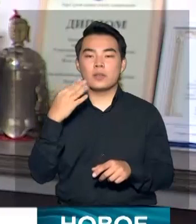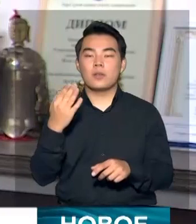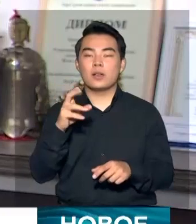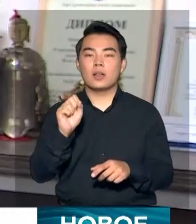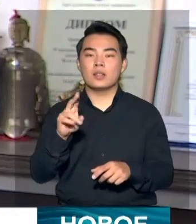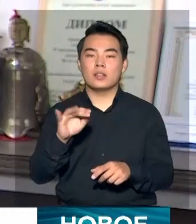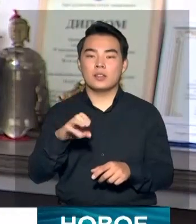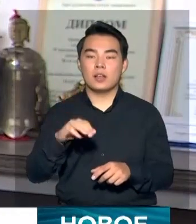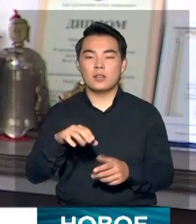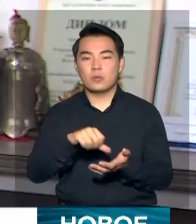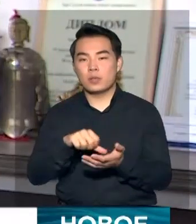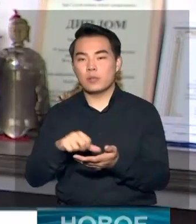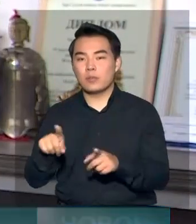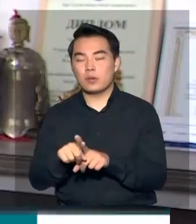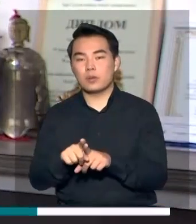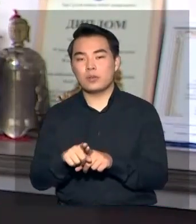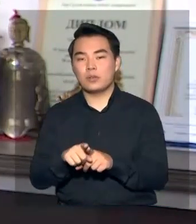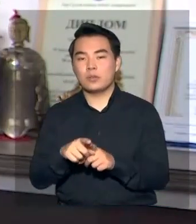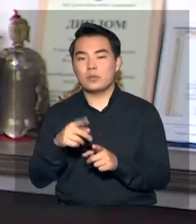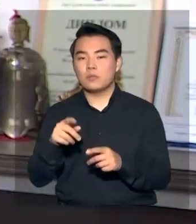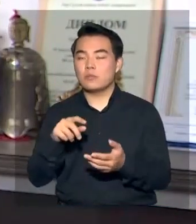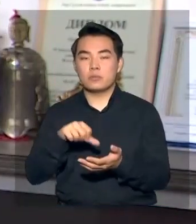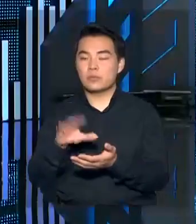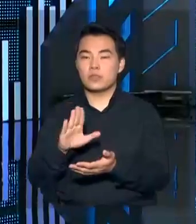либо сотрудник местных исполнительных органов.